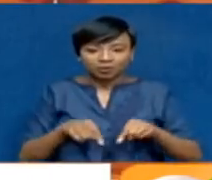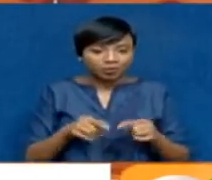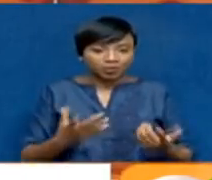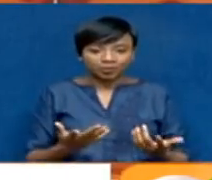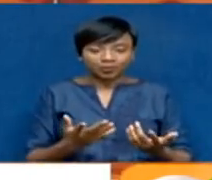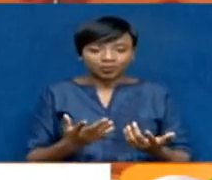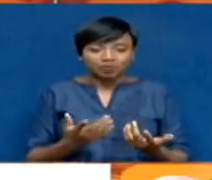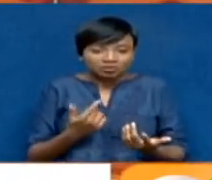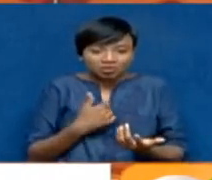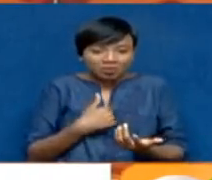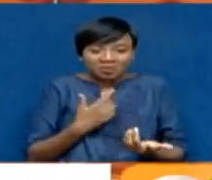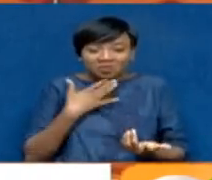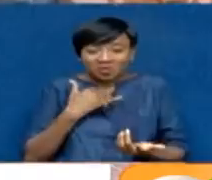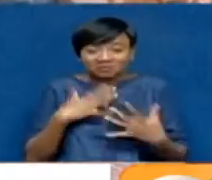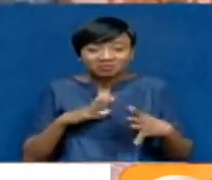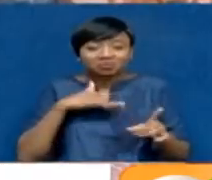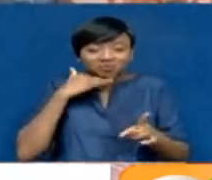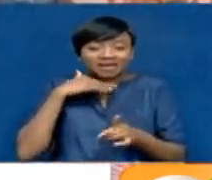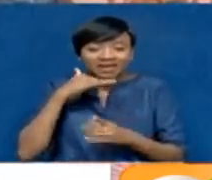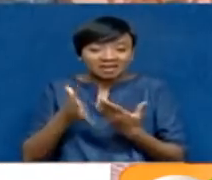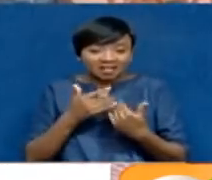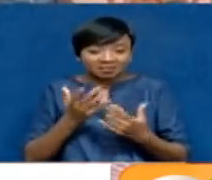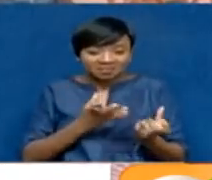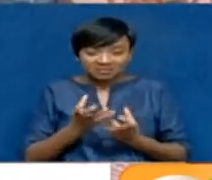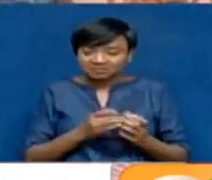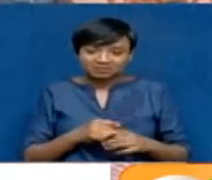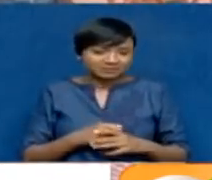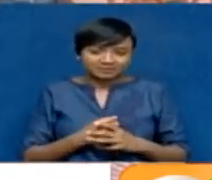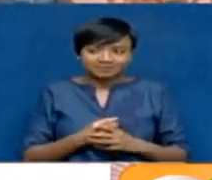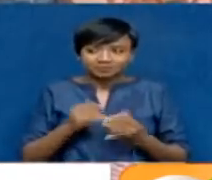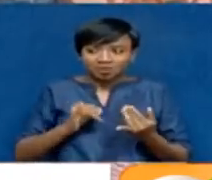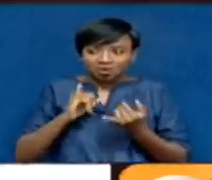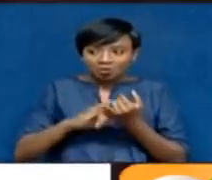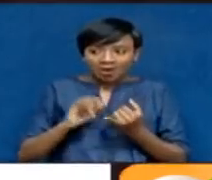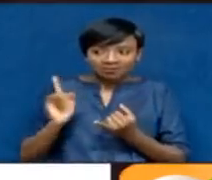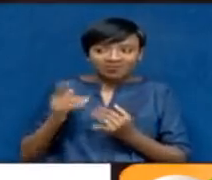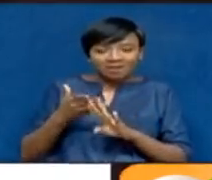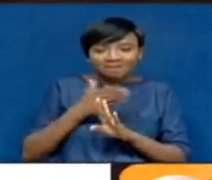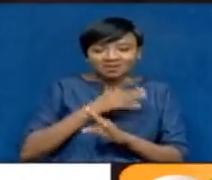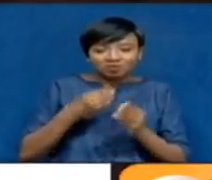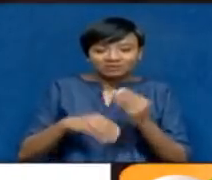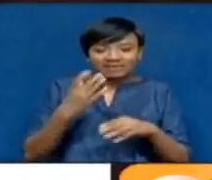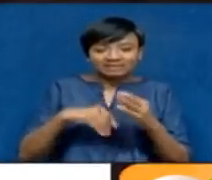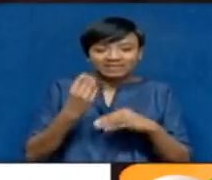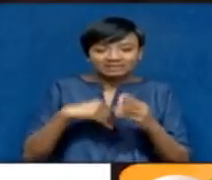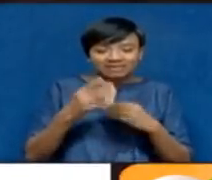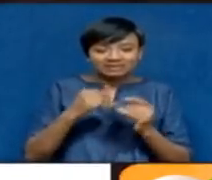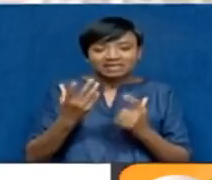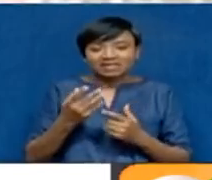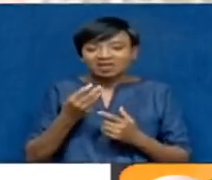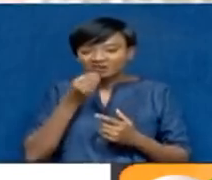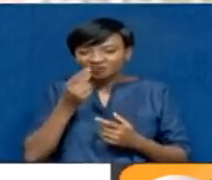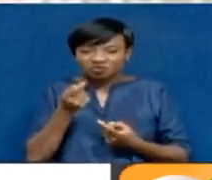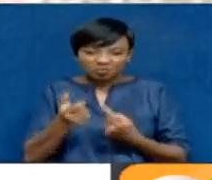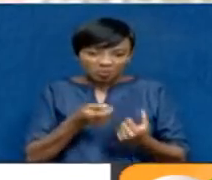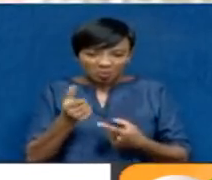kitu wanasaidia, si kuombea watu mabaya wakufe. Mkewe Robert alilazimika kugura biashara ya vibanzi mnamo mwaka